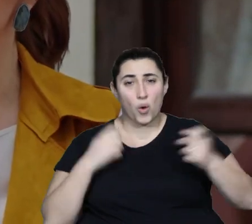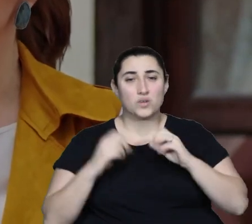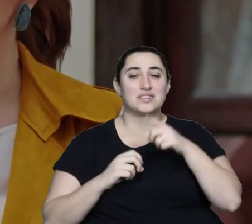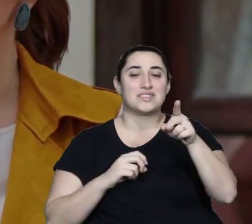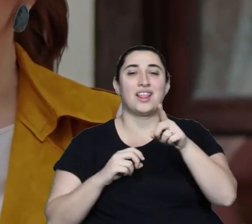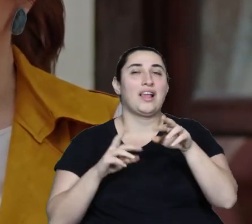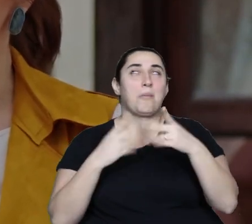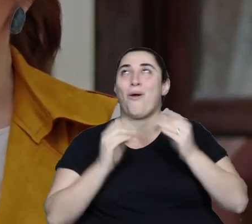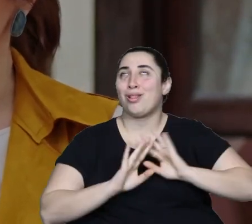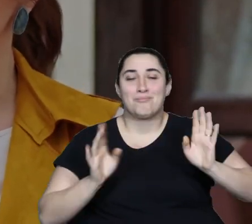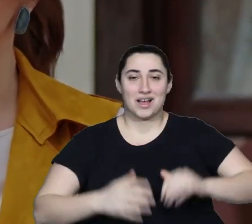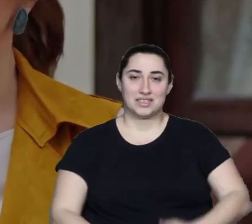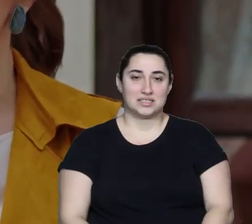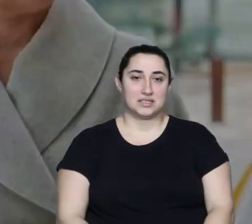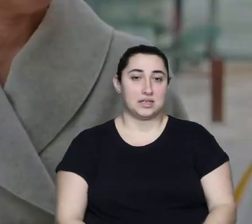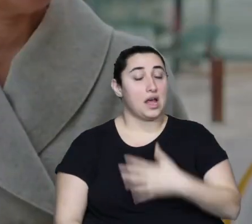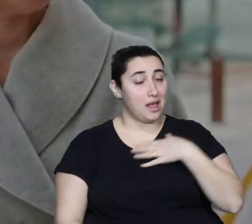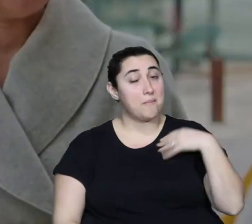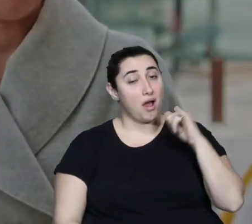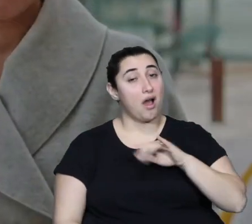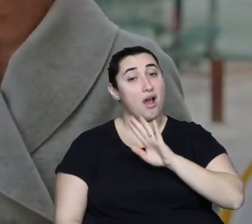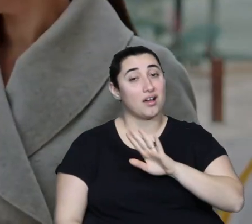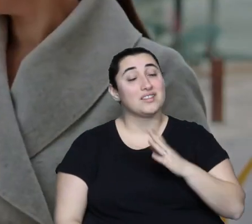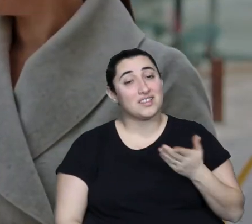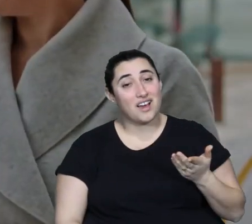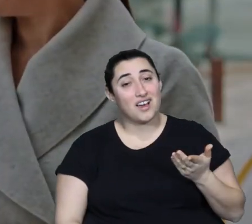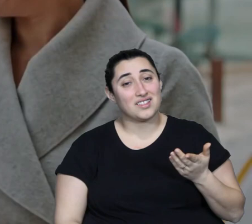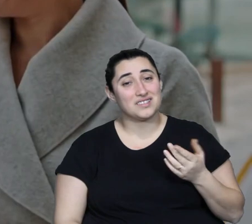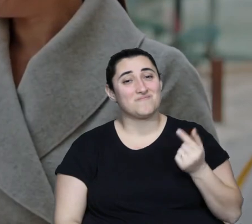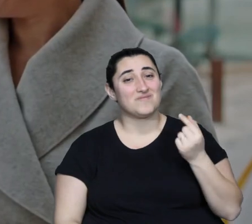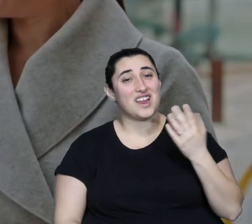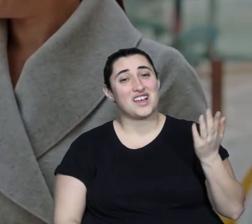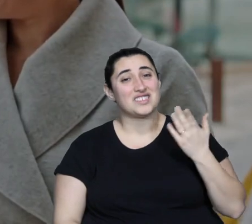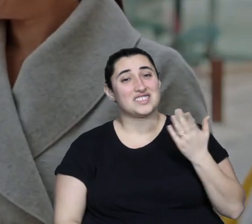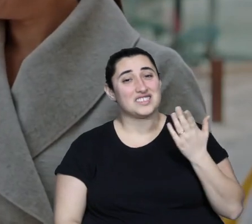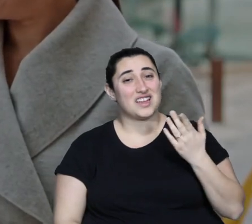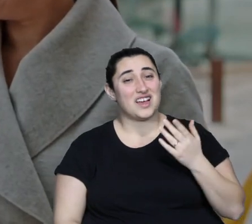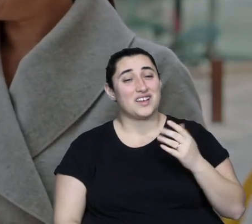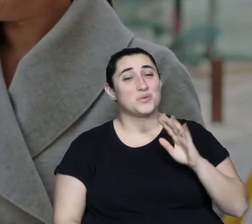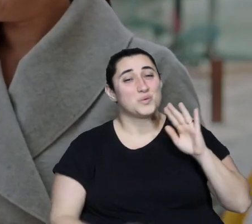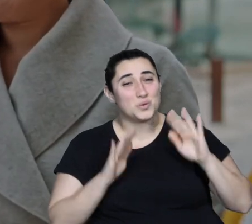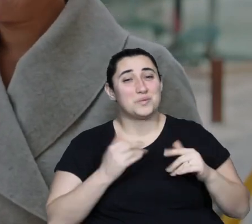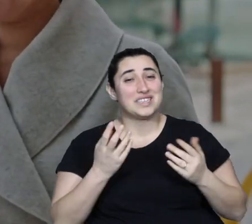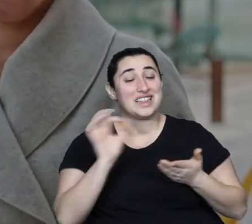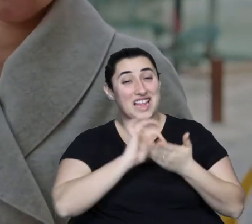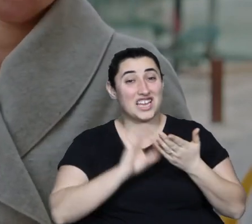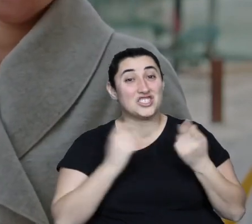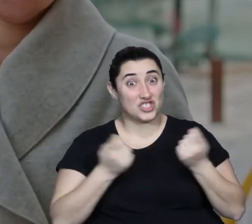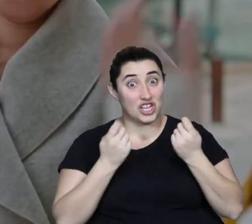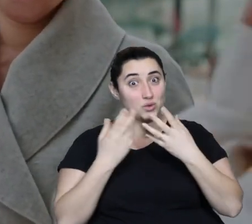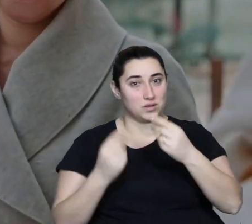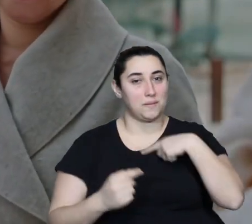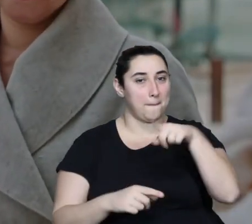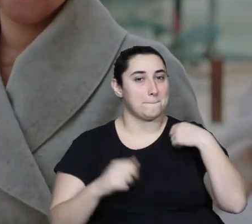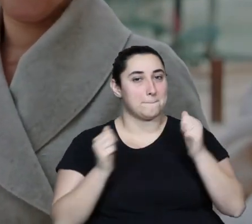senin ellerine su dökemez. Annem haklı Nalan abla. Yani az biraz daha kasıp birazcık daha böyle ders çalışırsan...